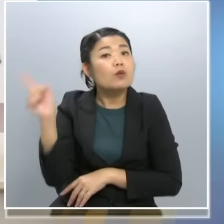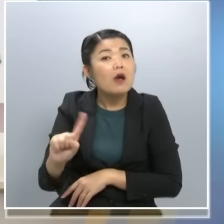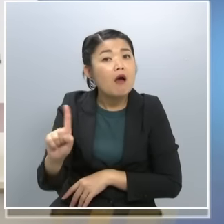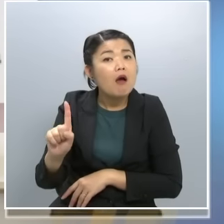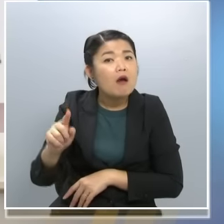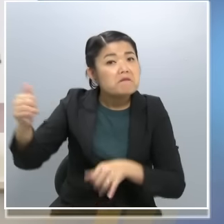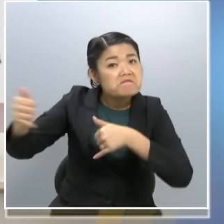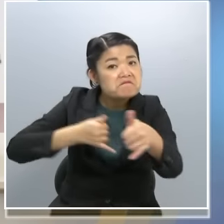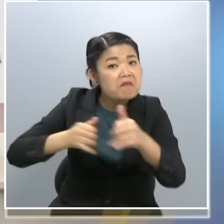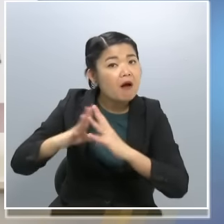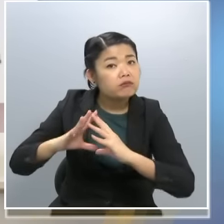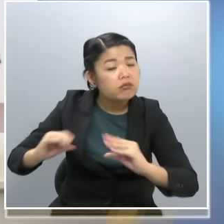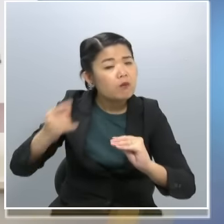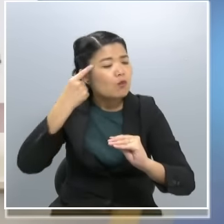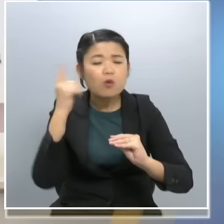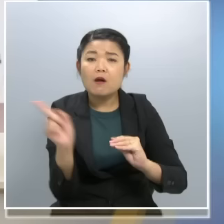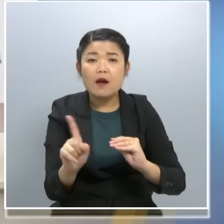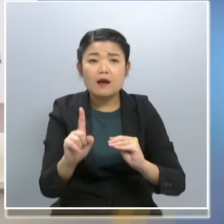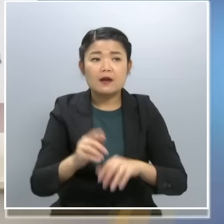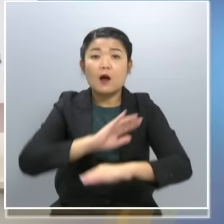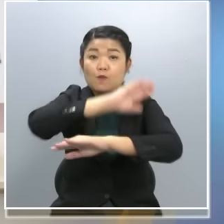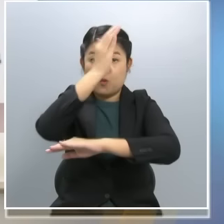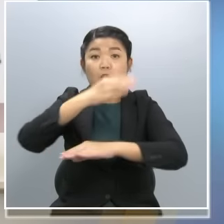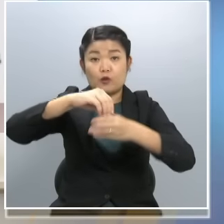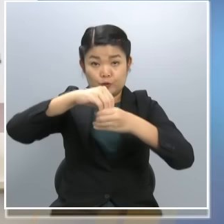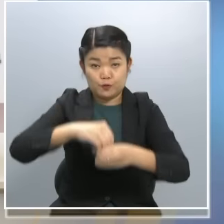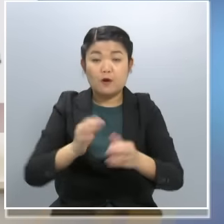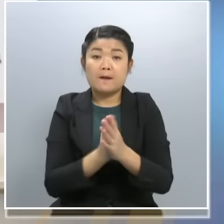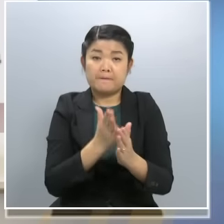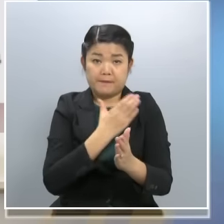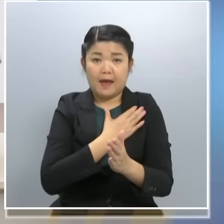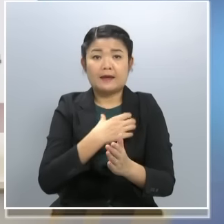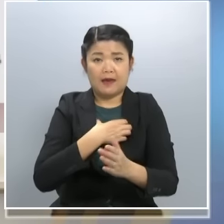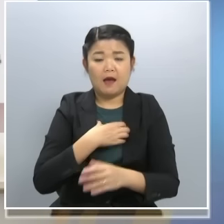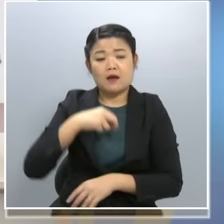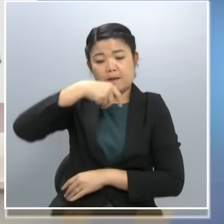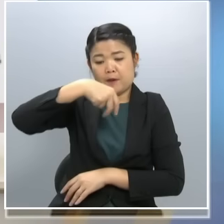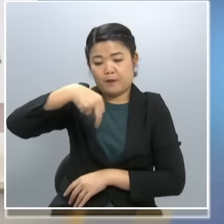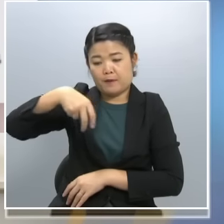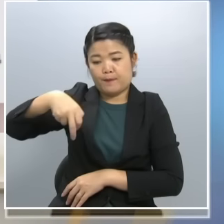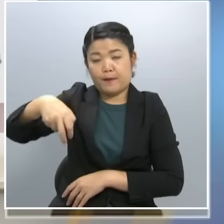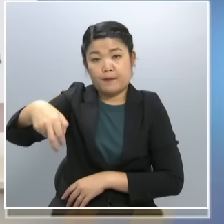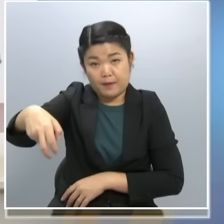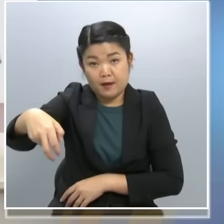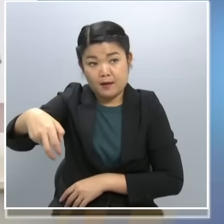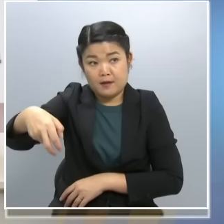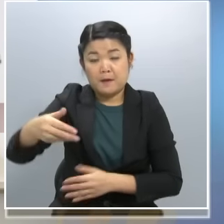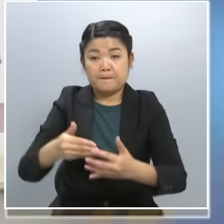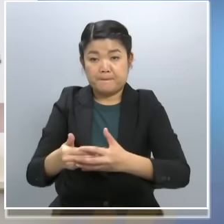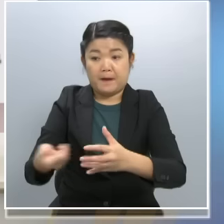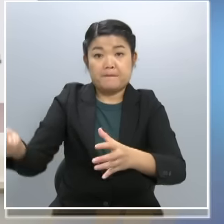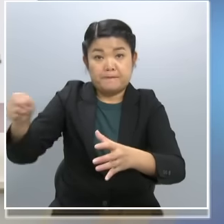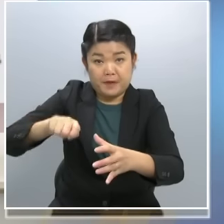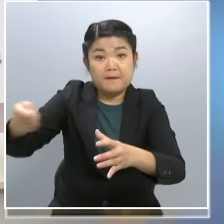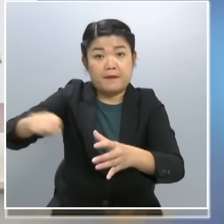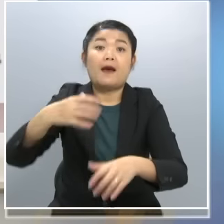เงียบๆอีกประเด็นตอนอยู่บนเขาพระหนุ่มอยากเดินลงมาบิณฑบาตโปรดญาติโยมท่านวอนั่งรถลงมา